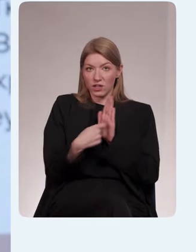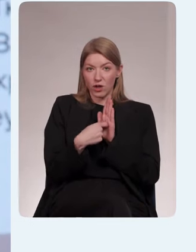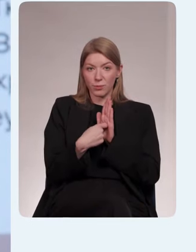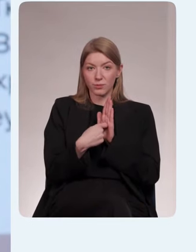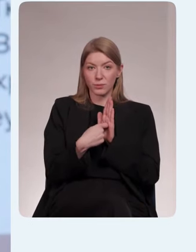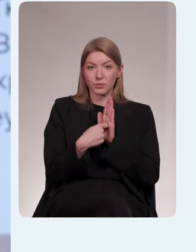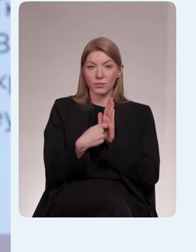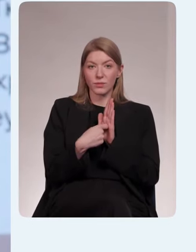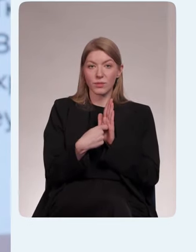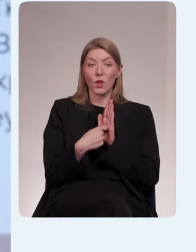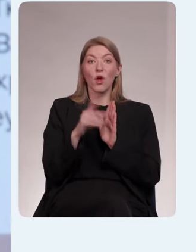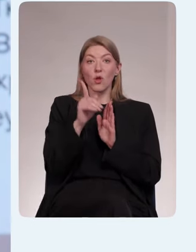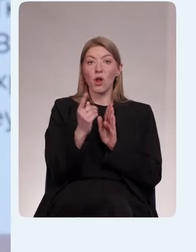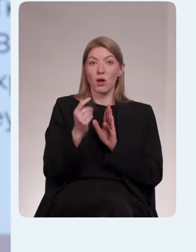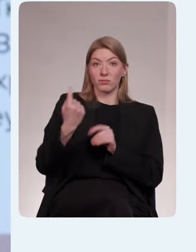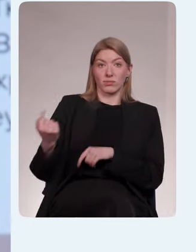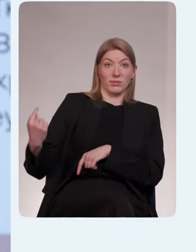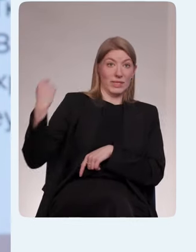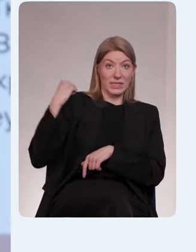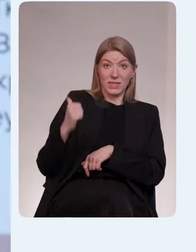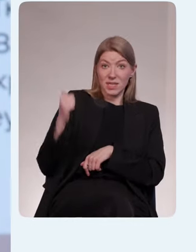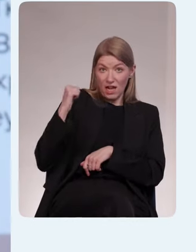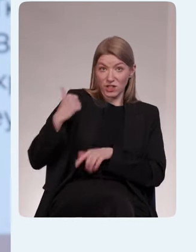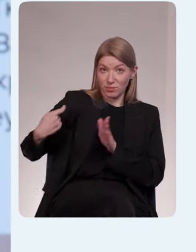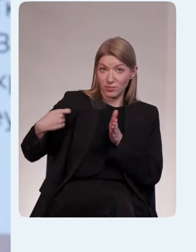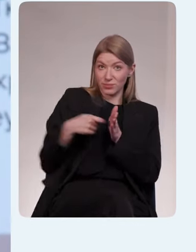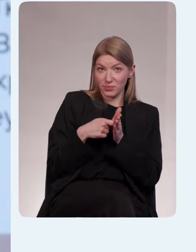Только без камеры сзади и также вырубаюсь на холоде.